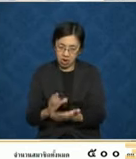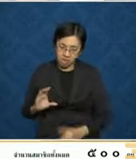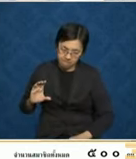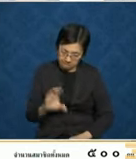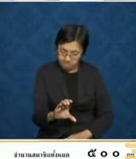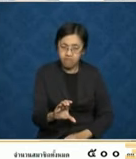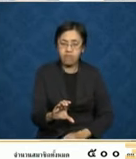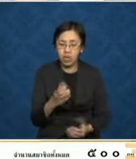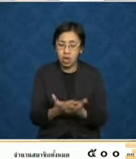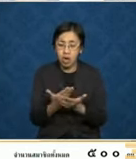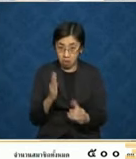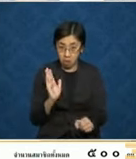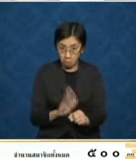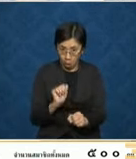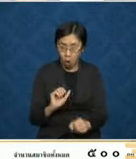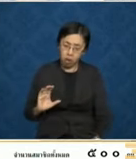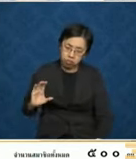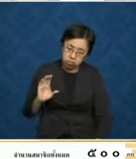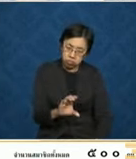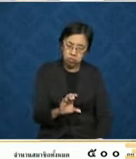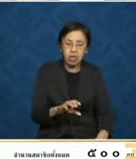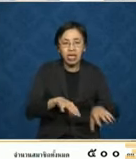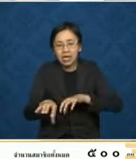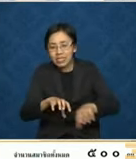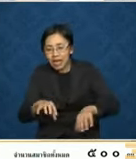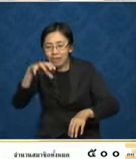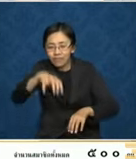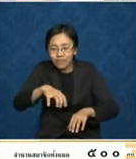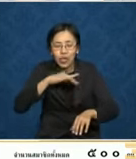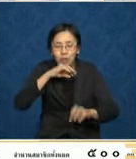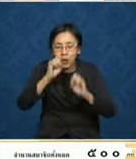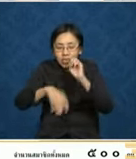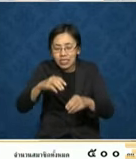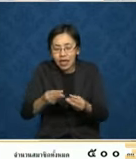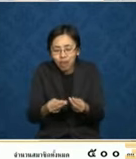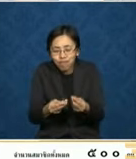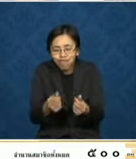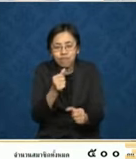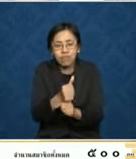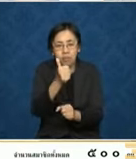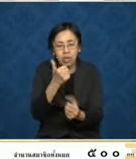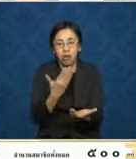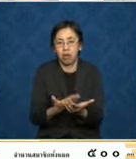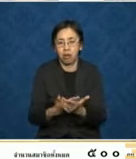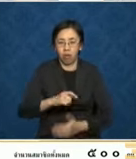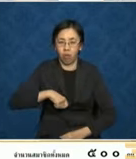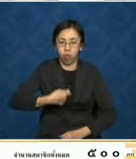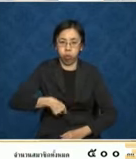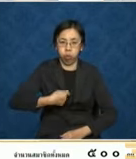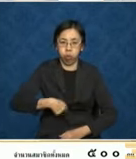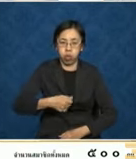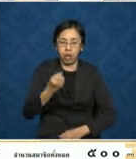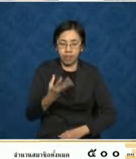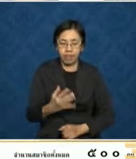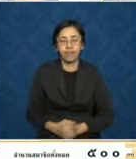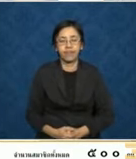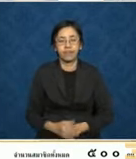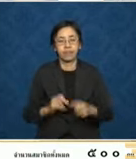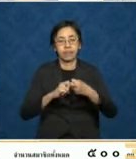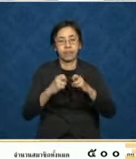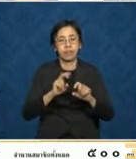ากจะได้จัดสถานที่กำจัดขยะให้ถูกต้องเพราะมันมีค่าใช้จ่ายสูงอันดับปัญหาข้อที่ส